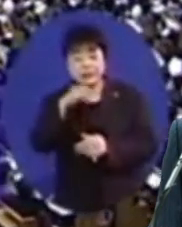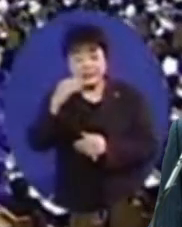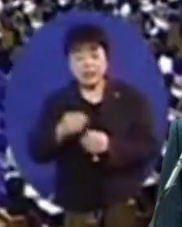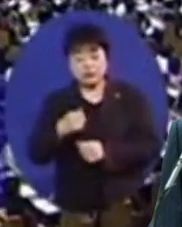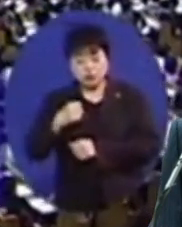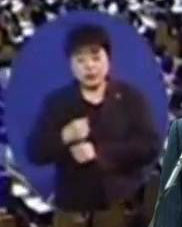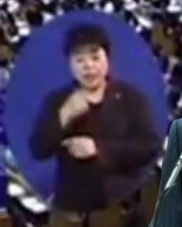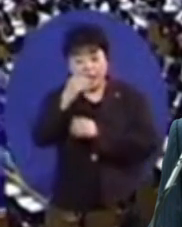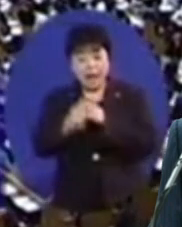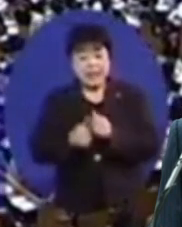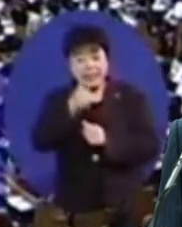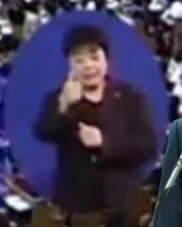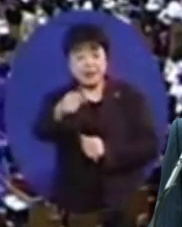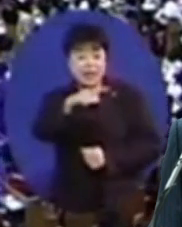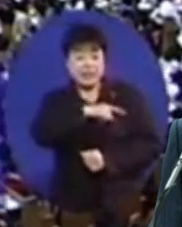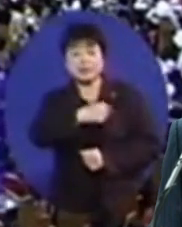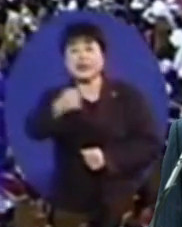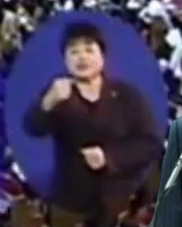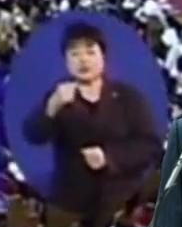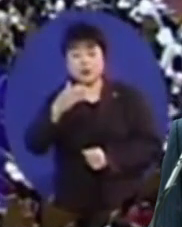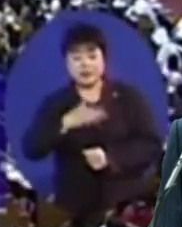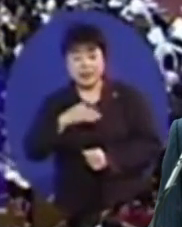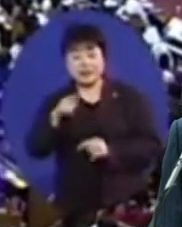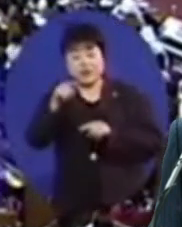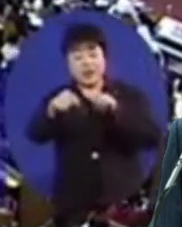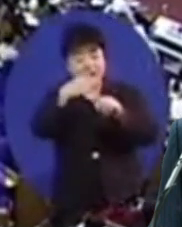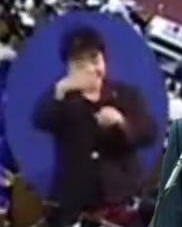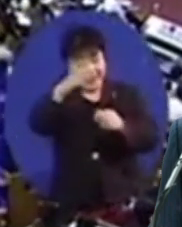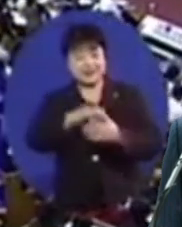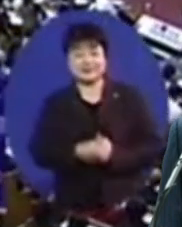이스라엘 군대의 하나님의 이름으로 내게 가노라.